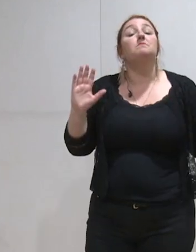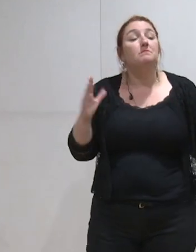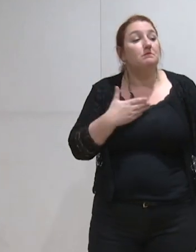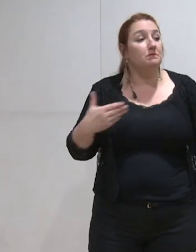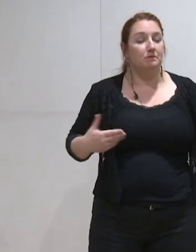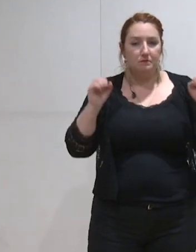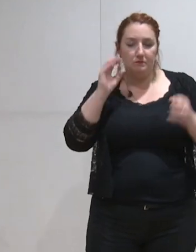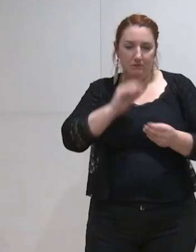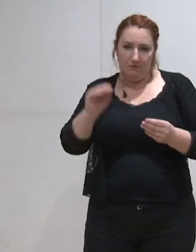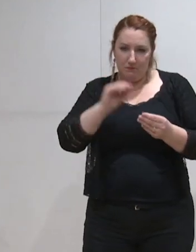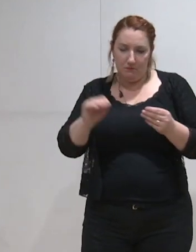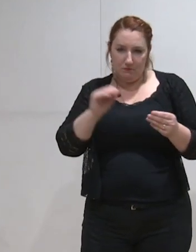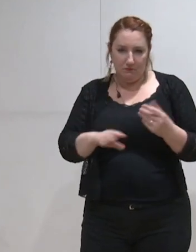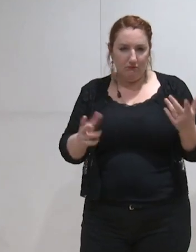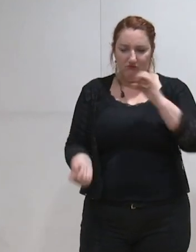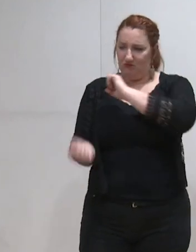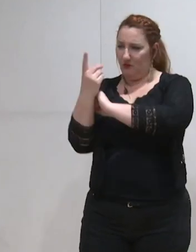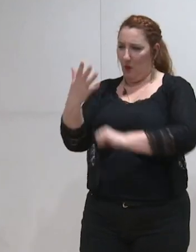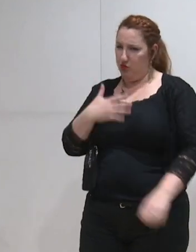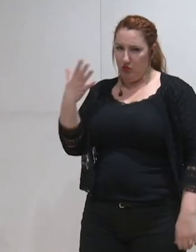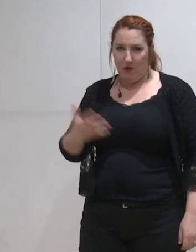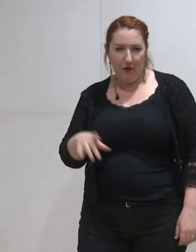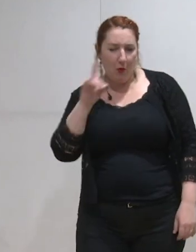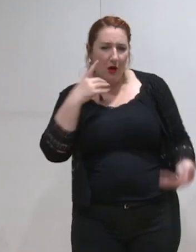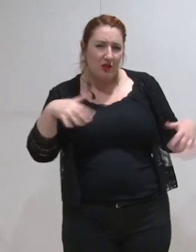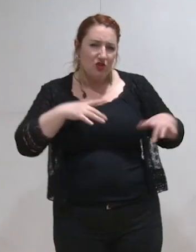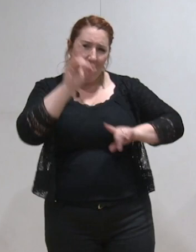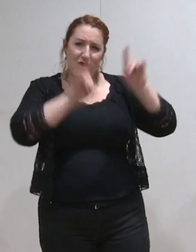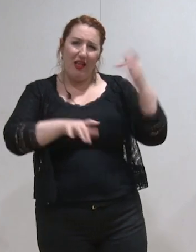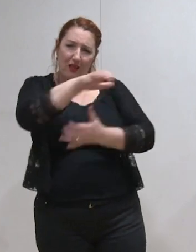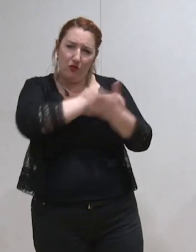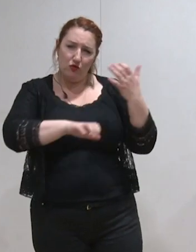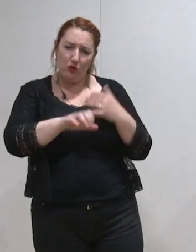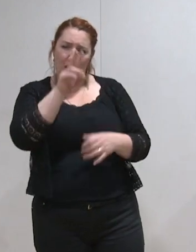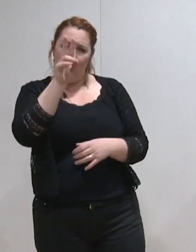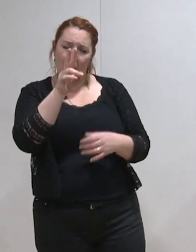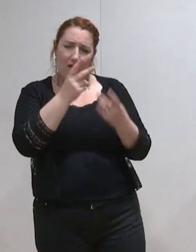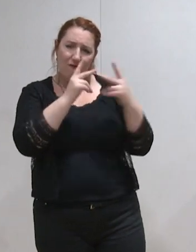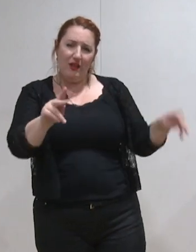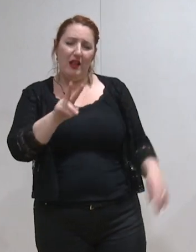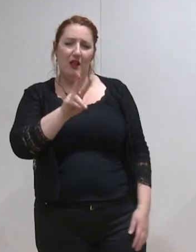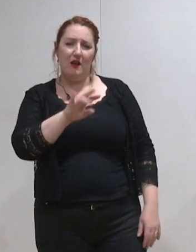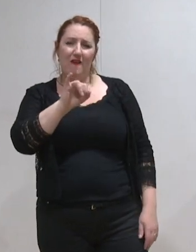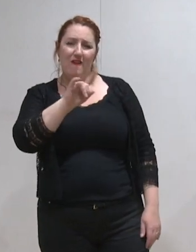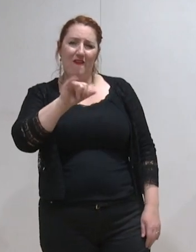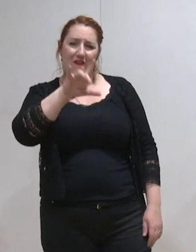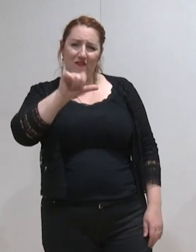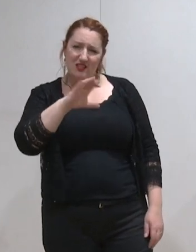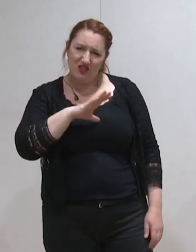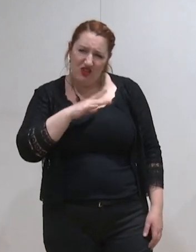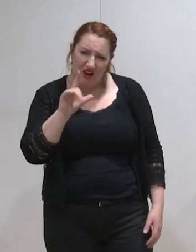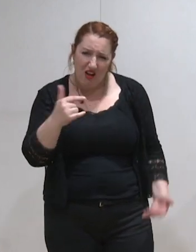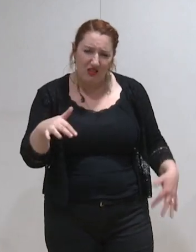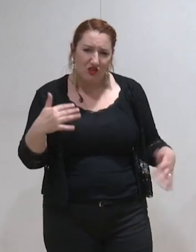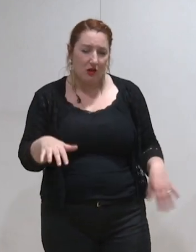période de contrainte budgétaire sachant qu'il existe déjà par exemple les fêes révolutionnaires à visil sens d'ailleurs qui nous échappe un peu puisque si on reprend